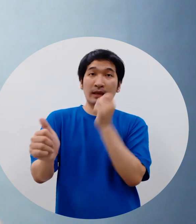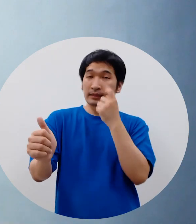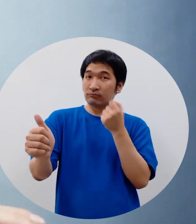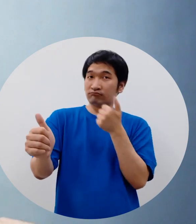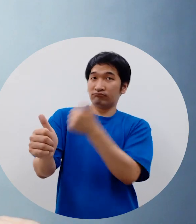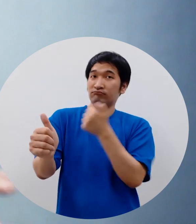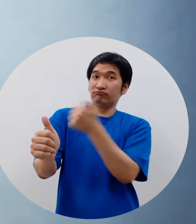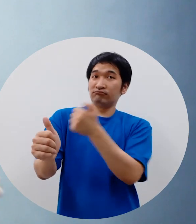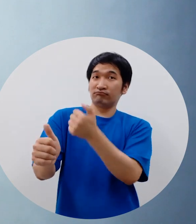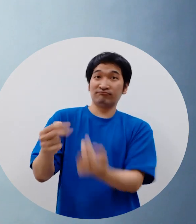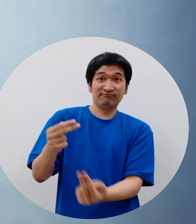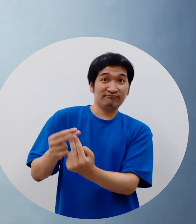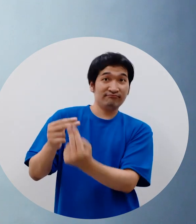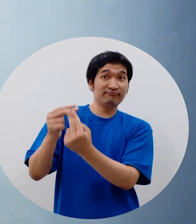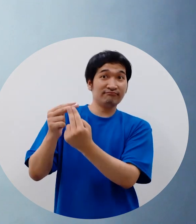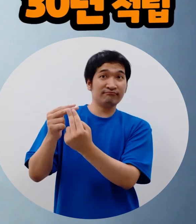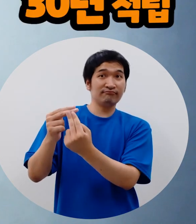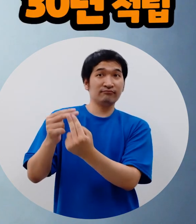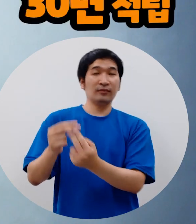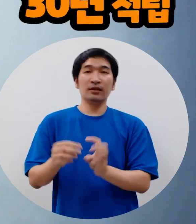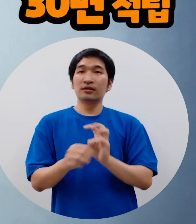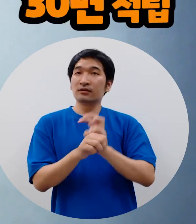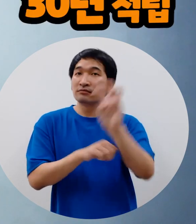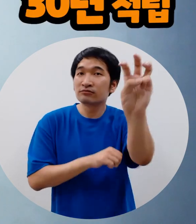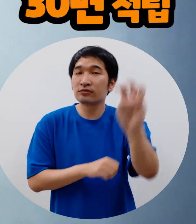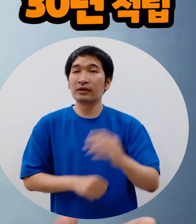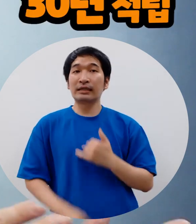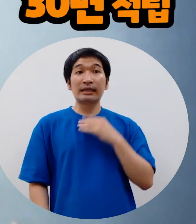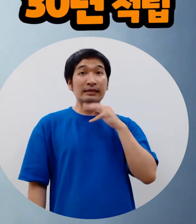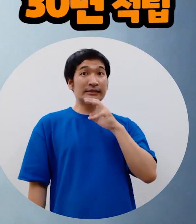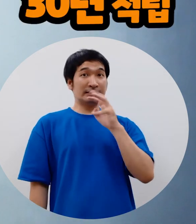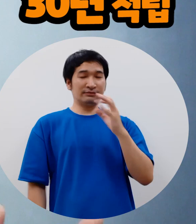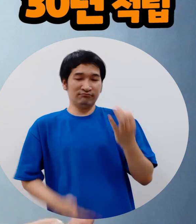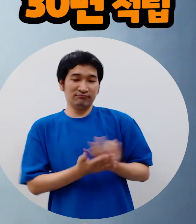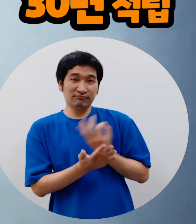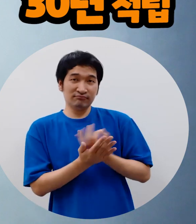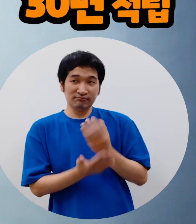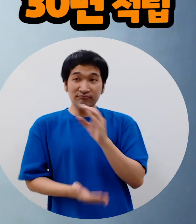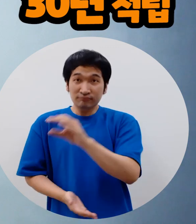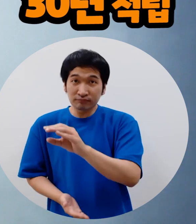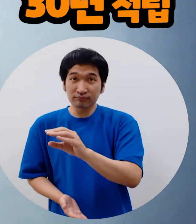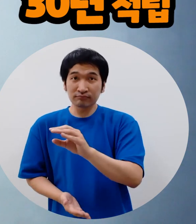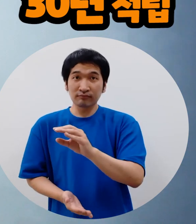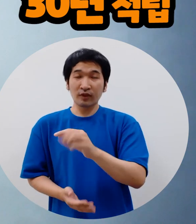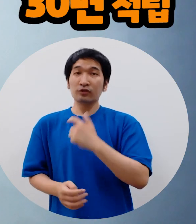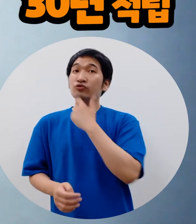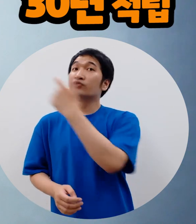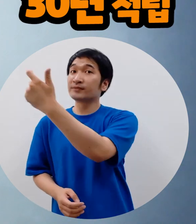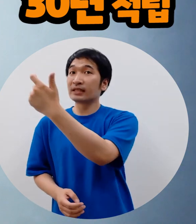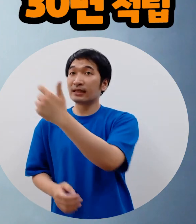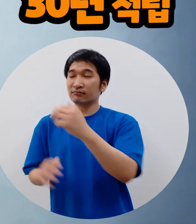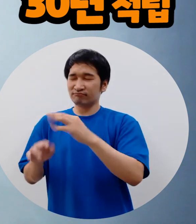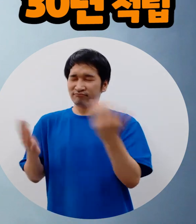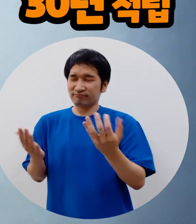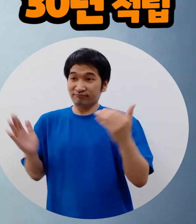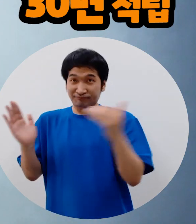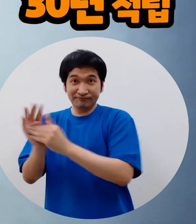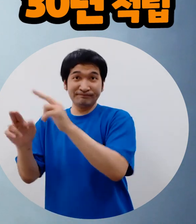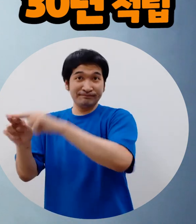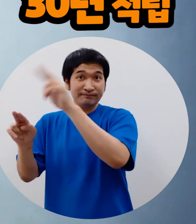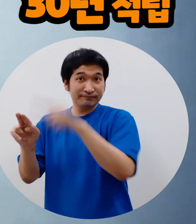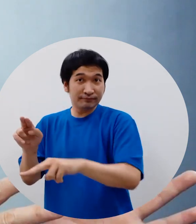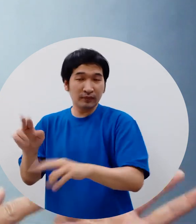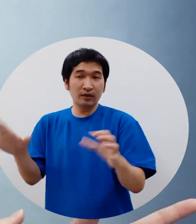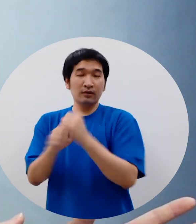매달 50만 원을 꼬박꼬박 묻으면 30년 뒤에, 그러니까 30살부터 돈을 벌어서 60세가 돼서 딱 은퇴를